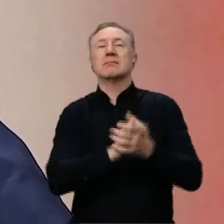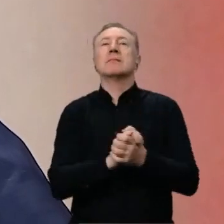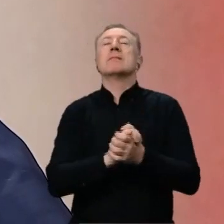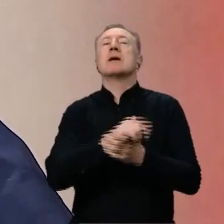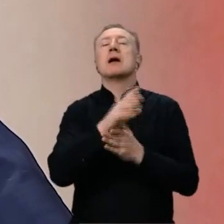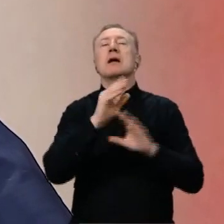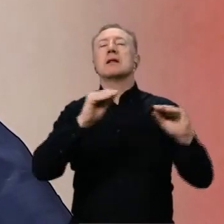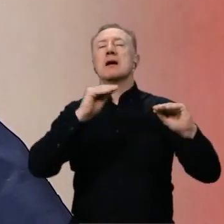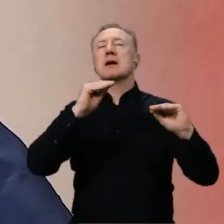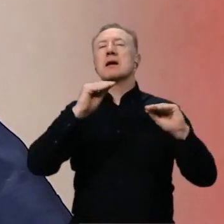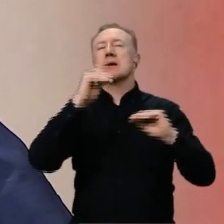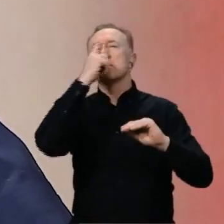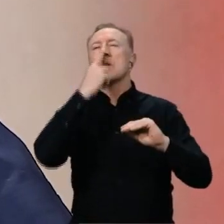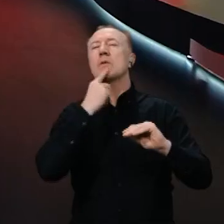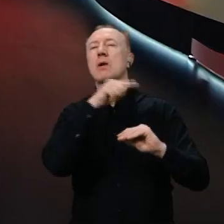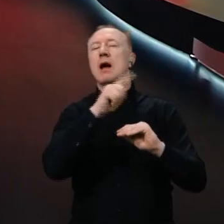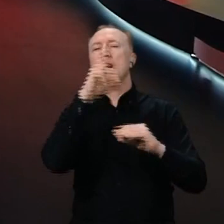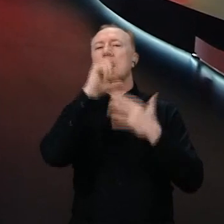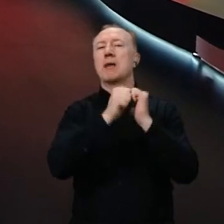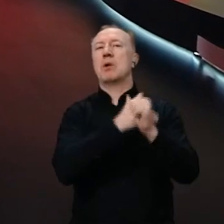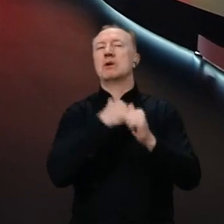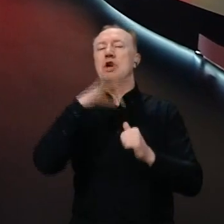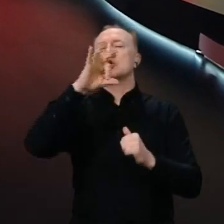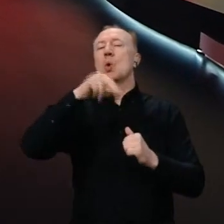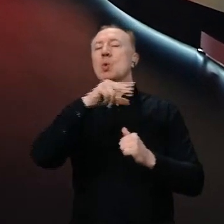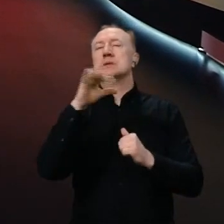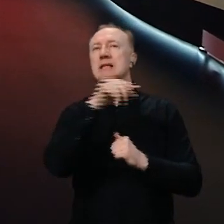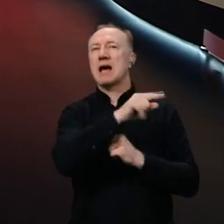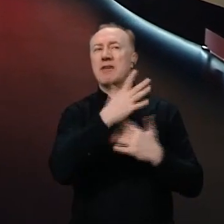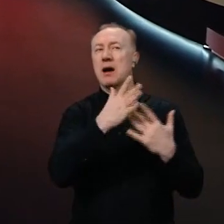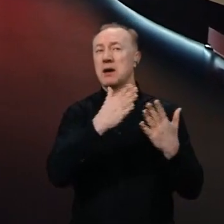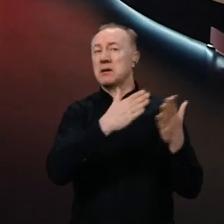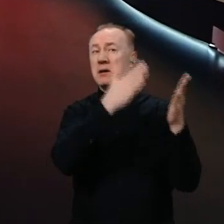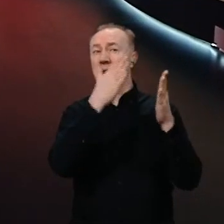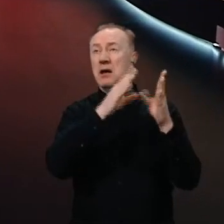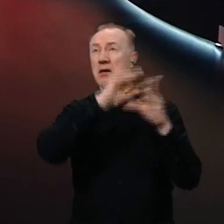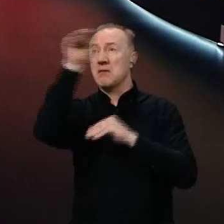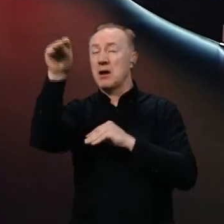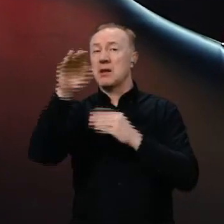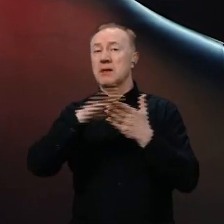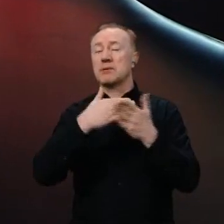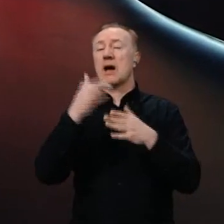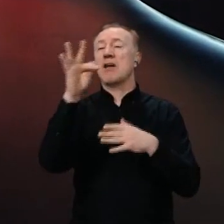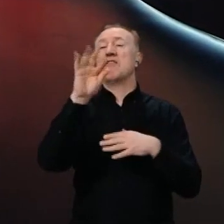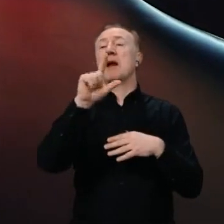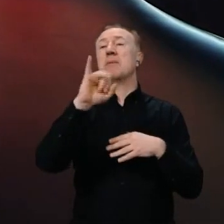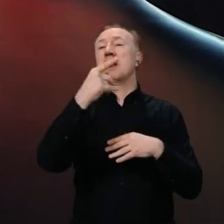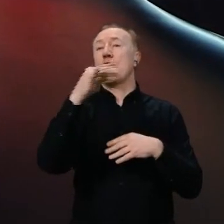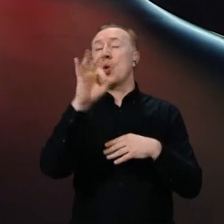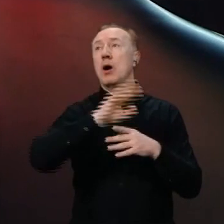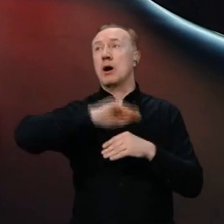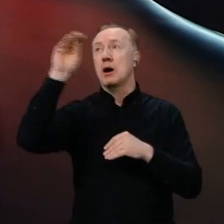przejścia do brazylijskiego klubu też rodzą spekulacje, kto może być jego następcą. I tutaj wśród tych kandydatów wymienia się